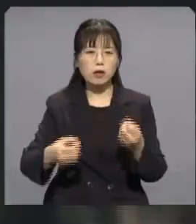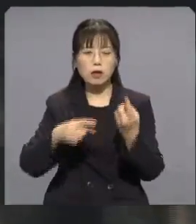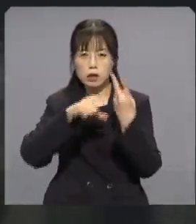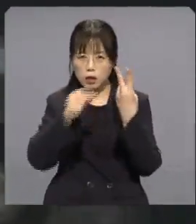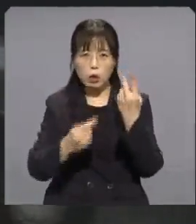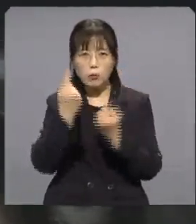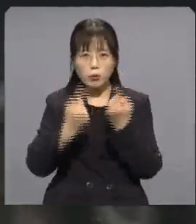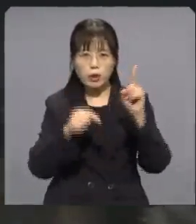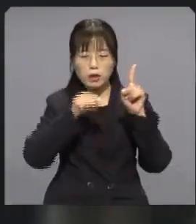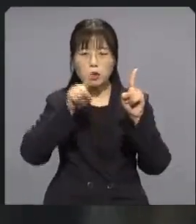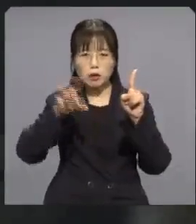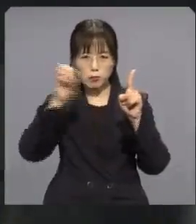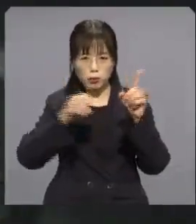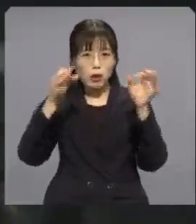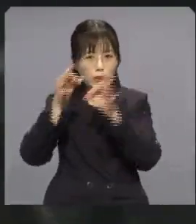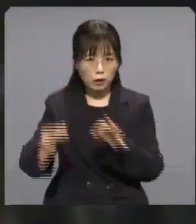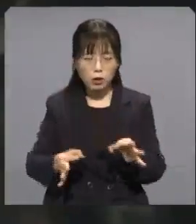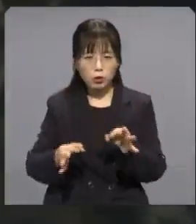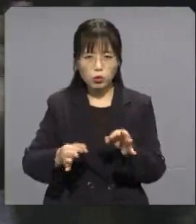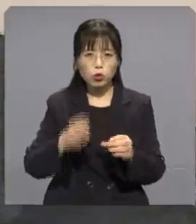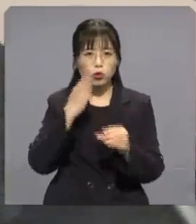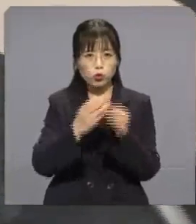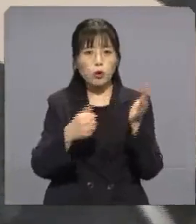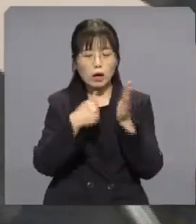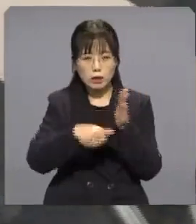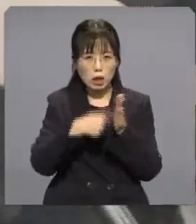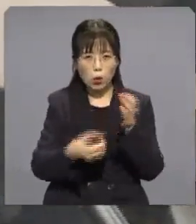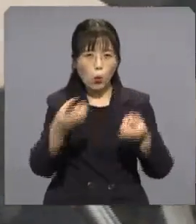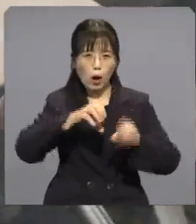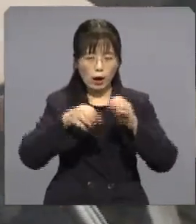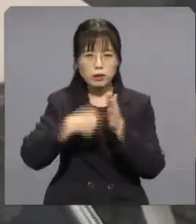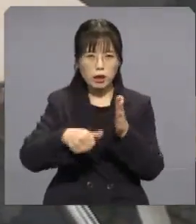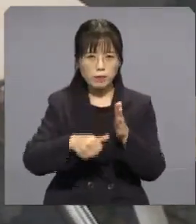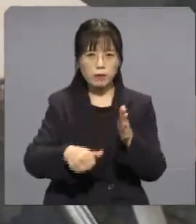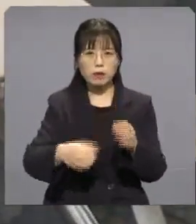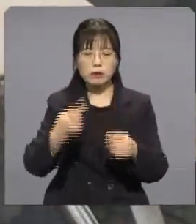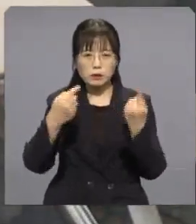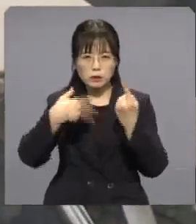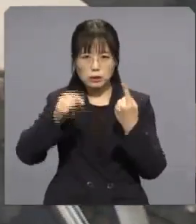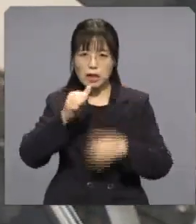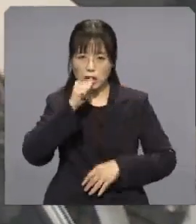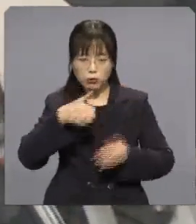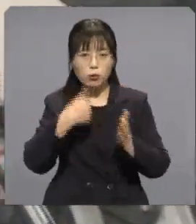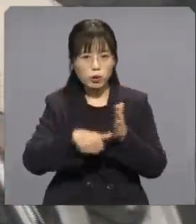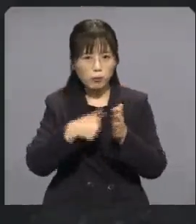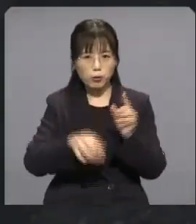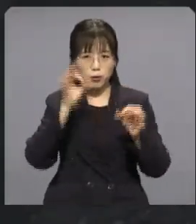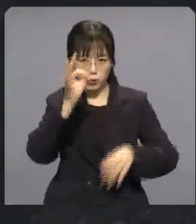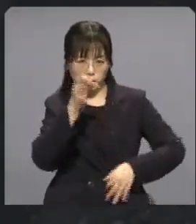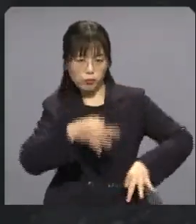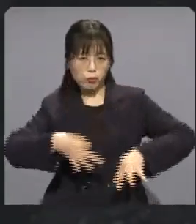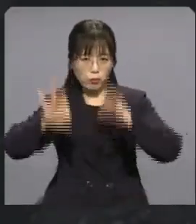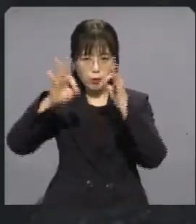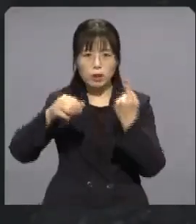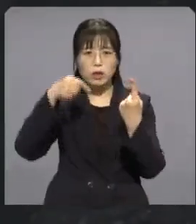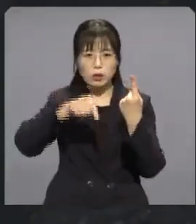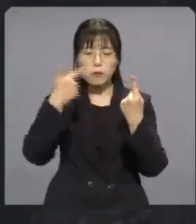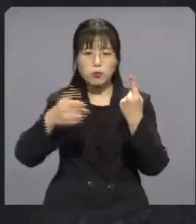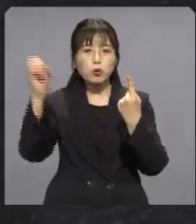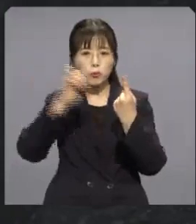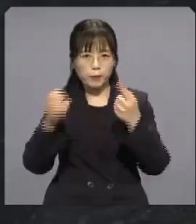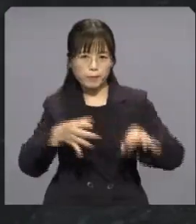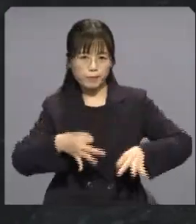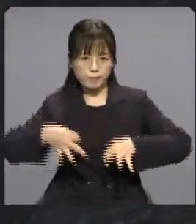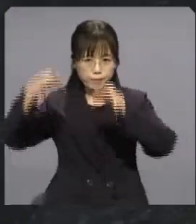1.1% 내렸고 중간재는 화학제품과 제1차 금속 제품 등의 가격이 올라 1.6%